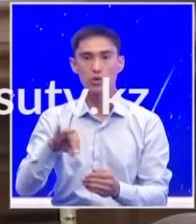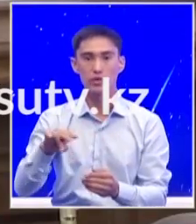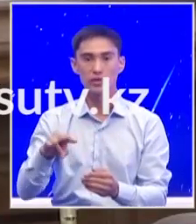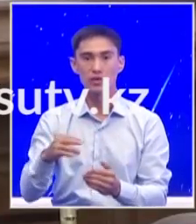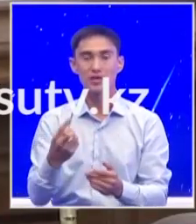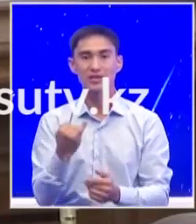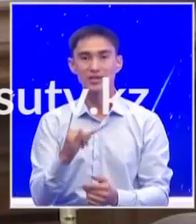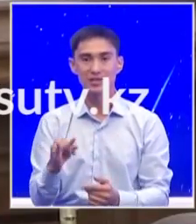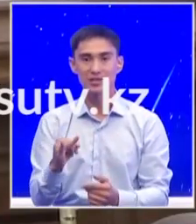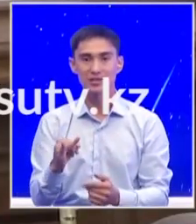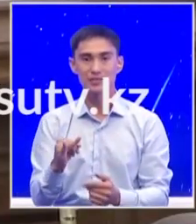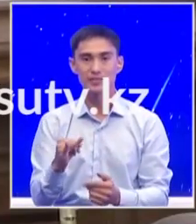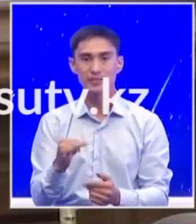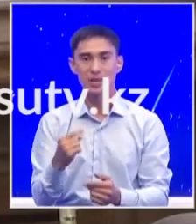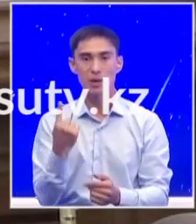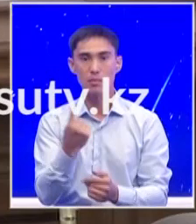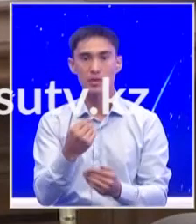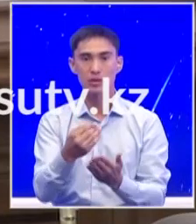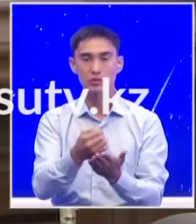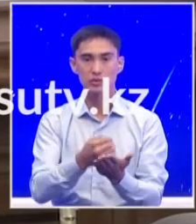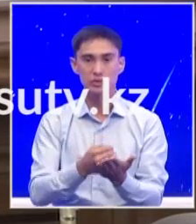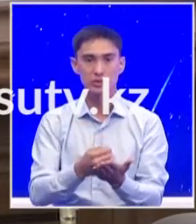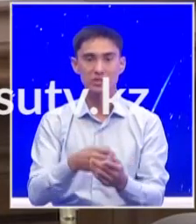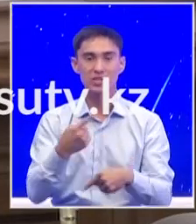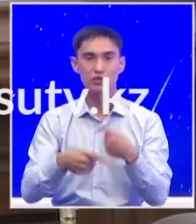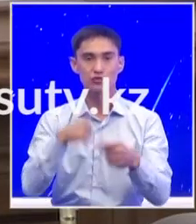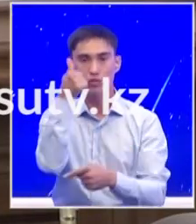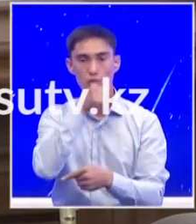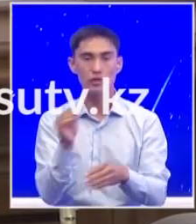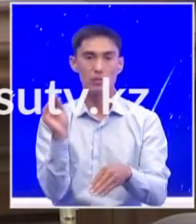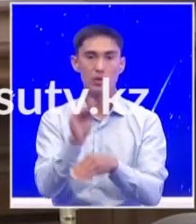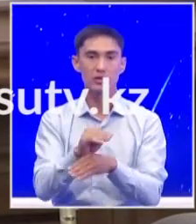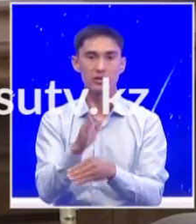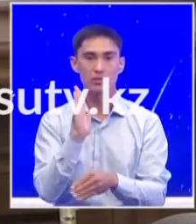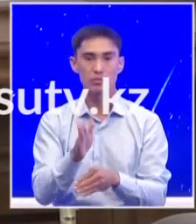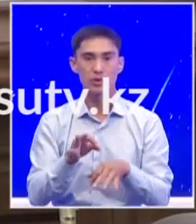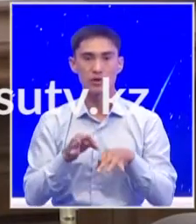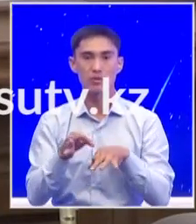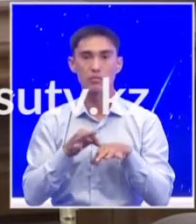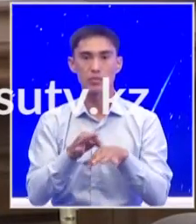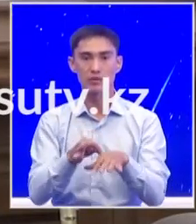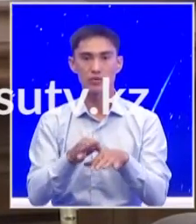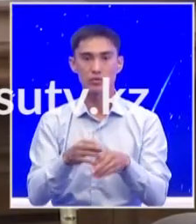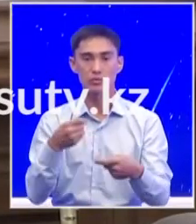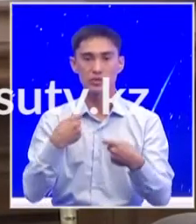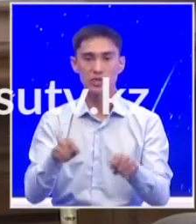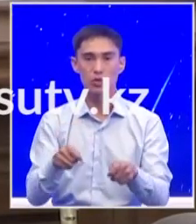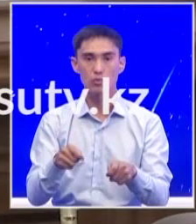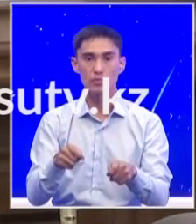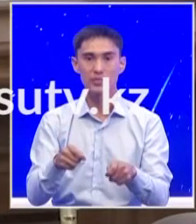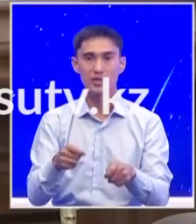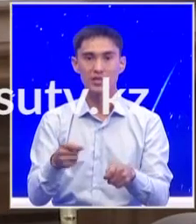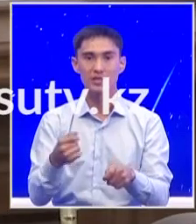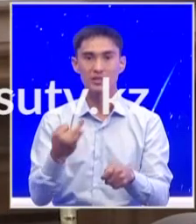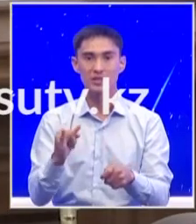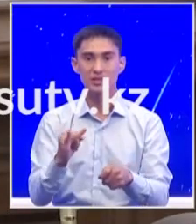И в первом квартале следующего года дополнительно мы проведем форвардный закуп с